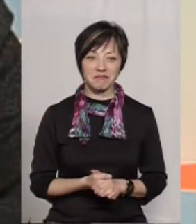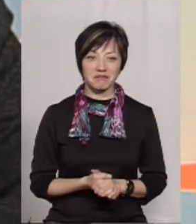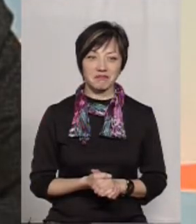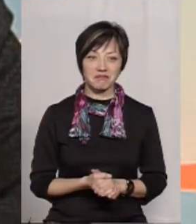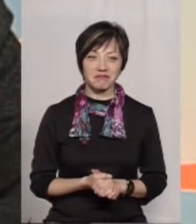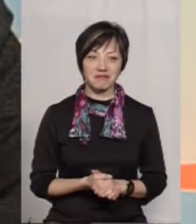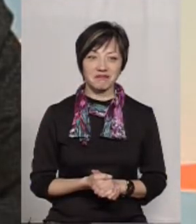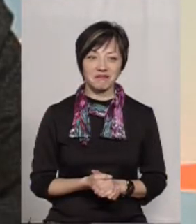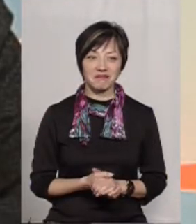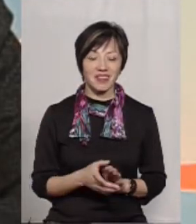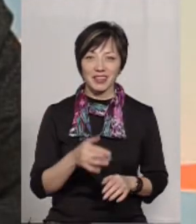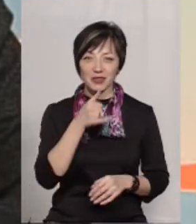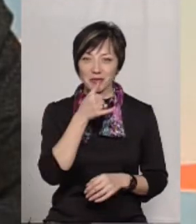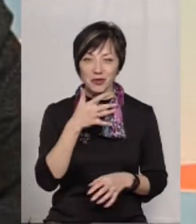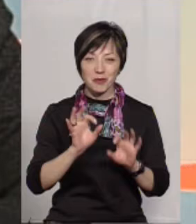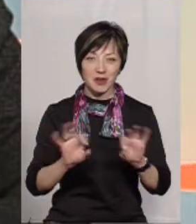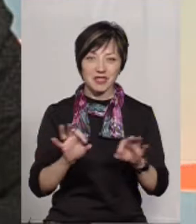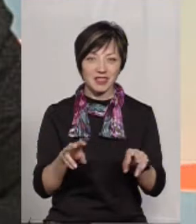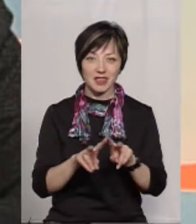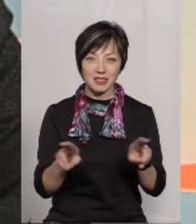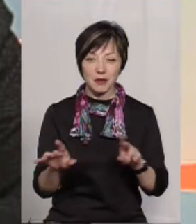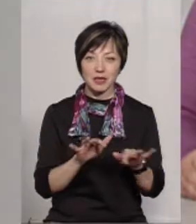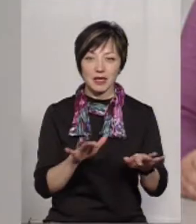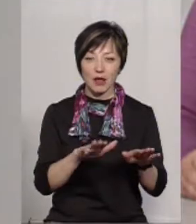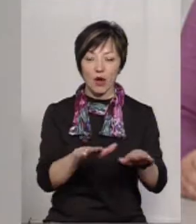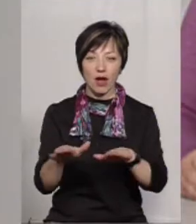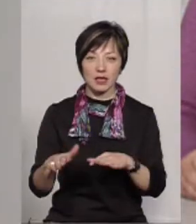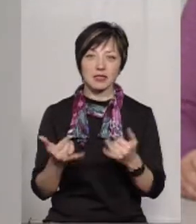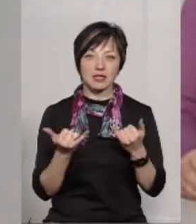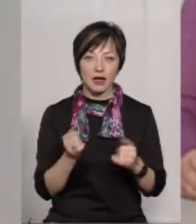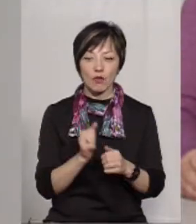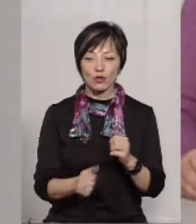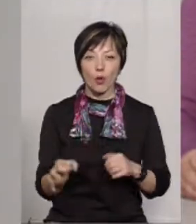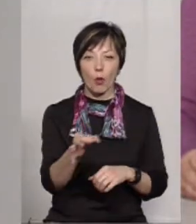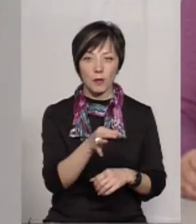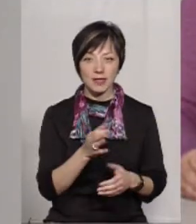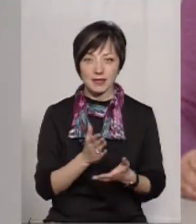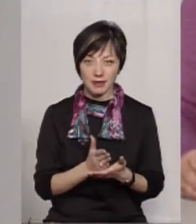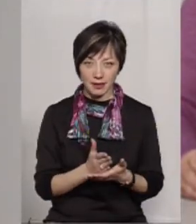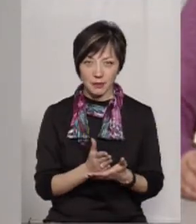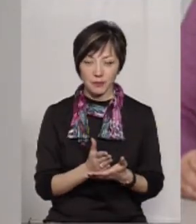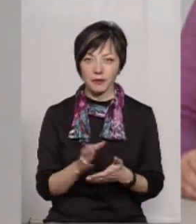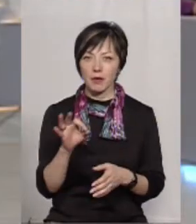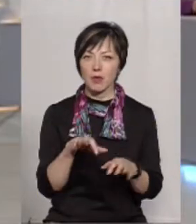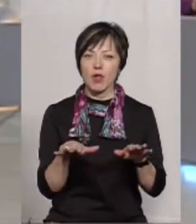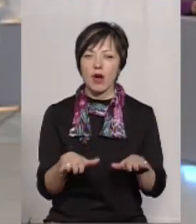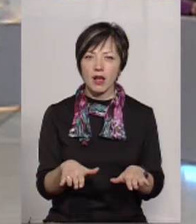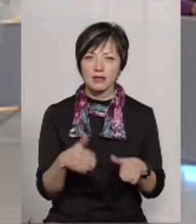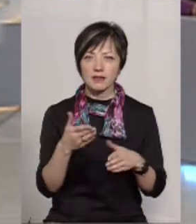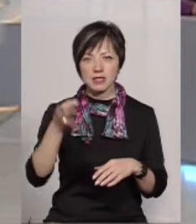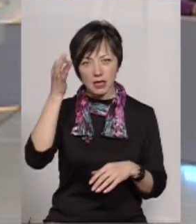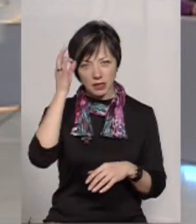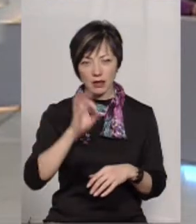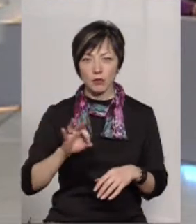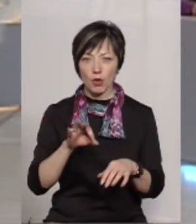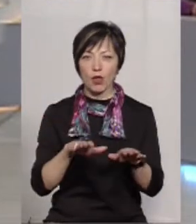В принципі, навіть не можу пояснити, в них так само діють ті локації. Зараз практично в кожній області є. До речі, про локації. От ви